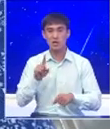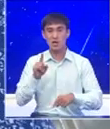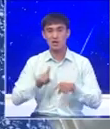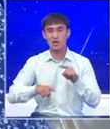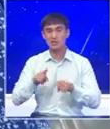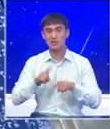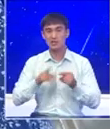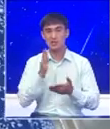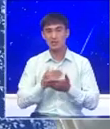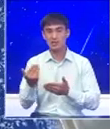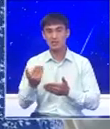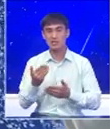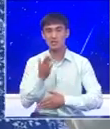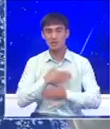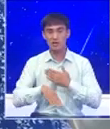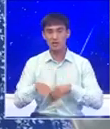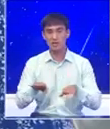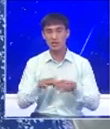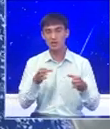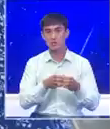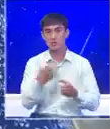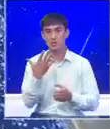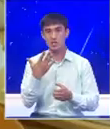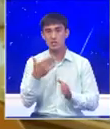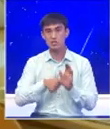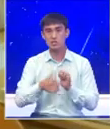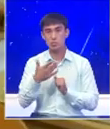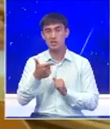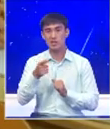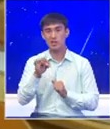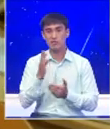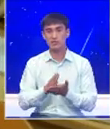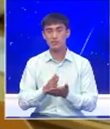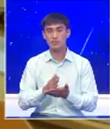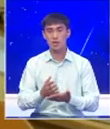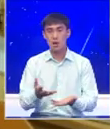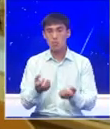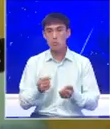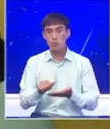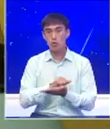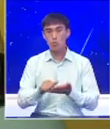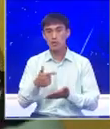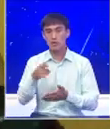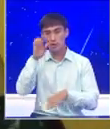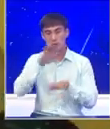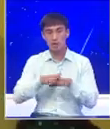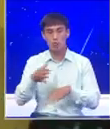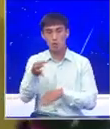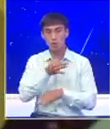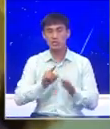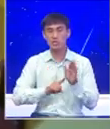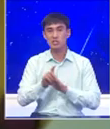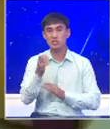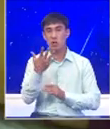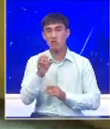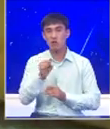инвалидами. Для таких категорий предоставлено 65 грантов. Прием документов на грант таким области начался с 5 августа.